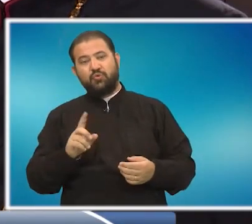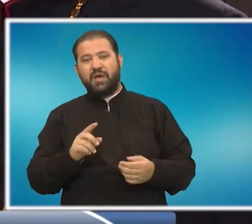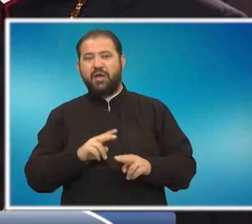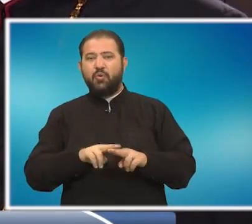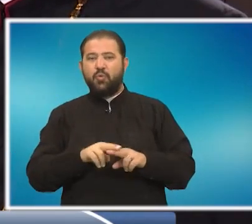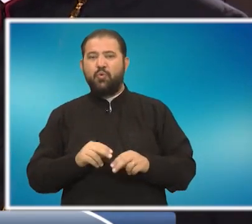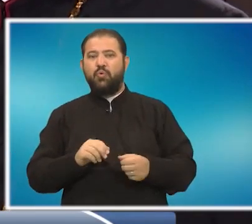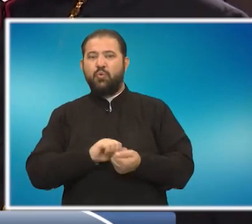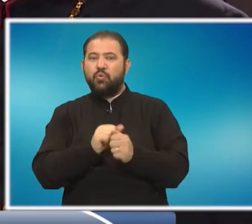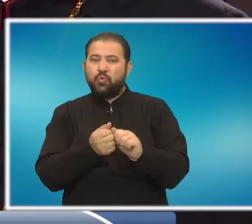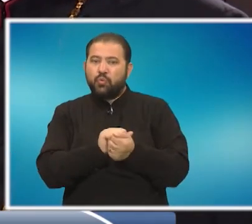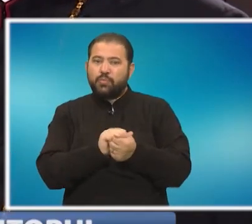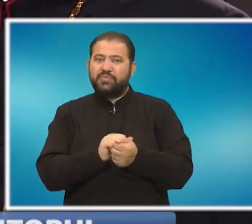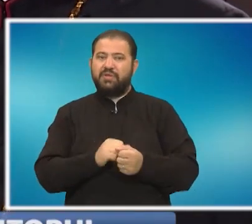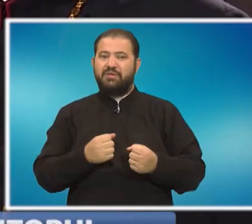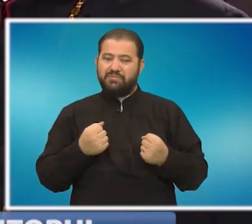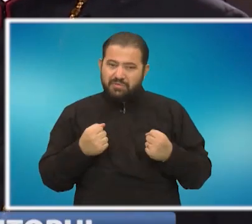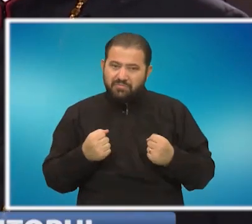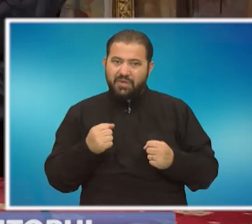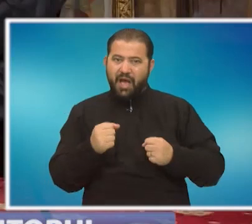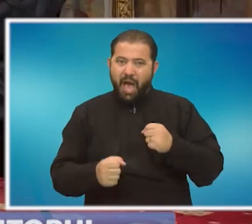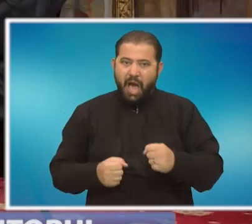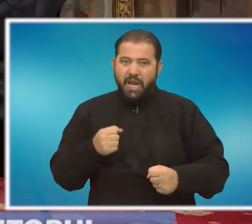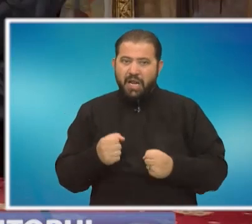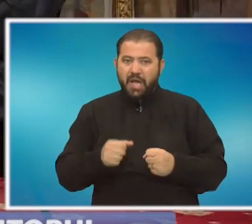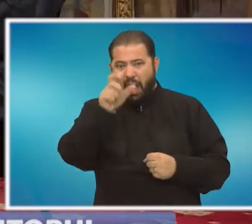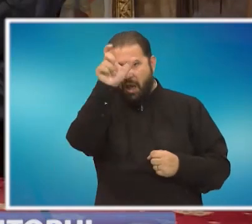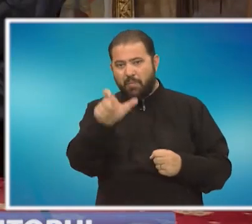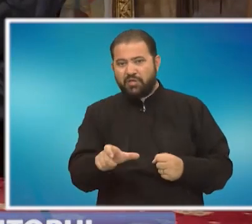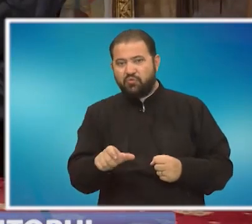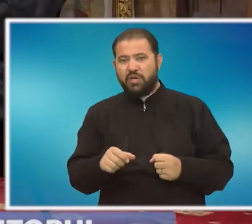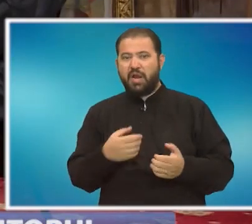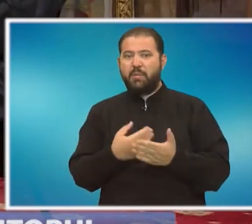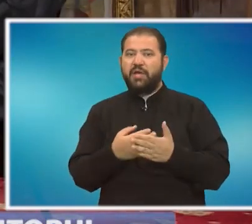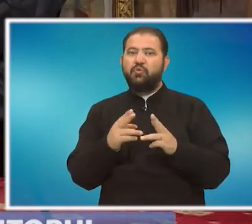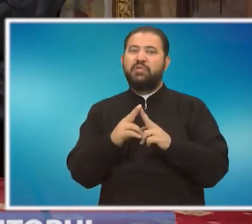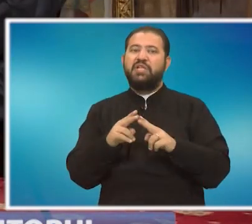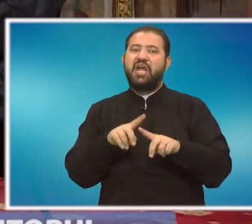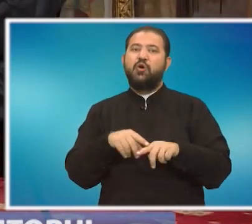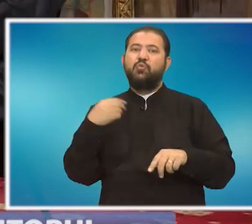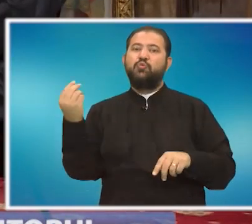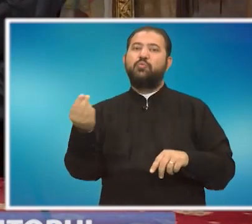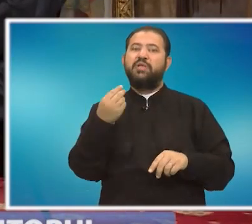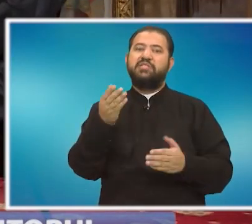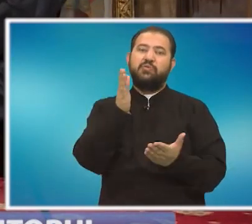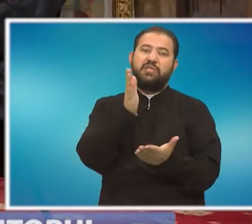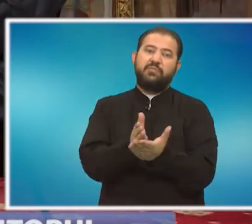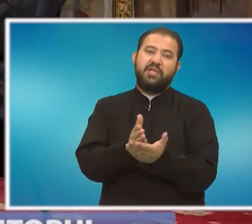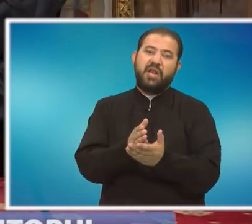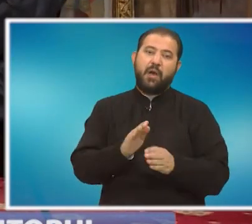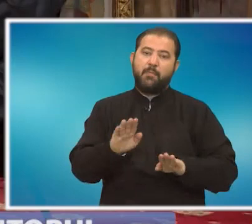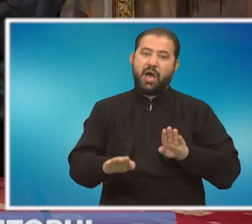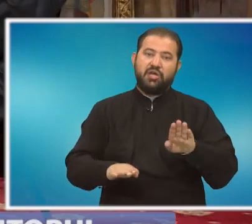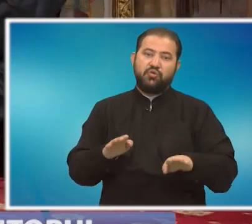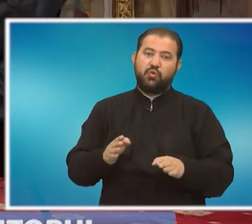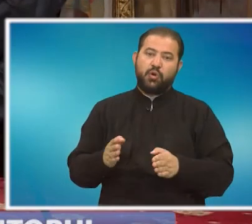cu strădanie și cu un efort personal continuu în plan sufletesc, cu îndreptarea